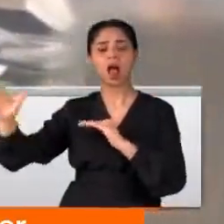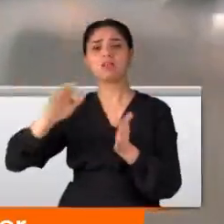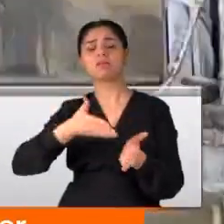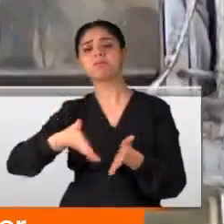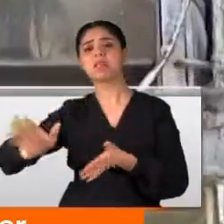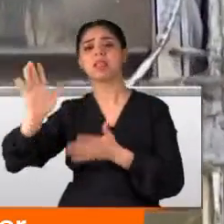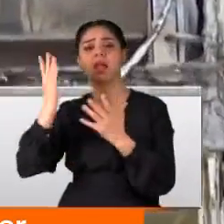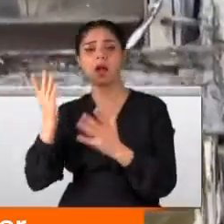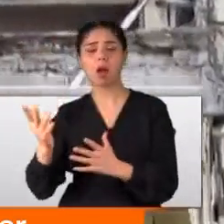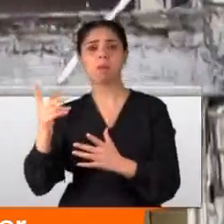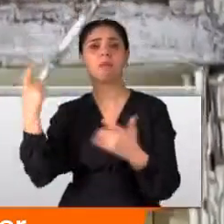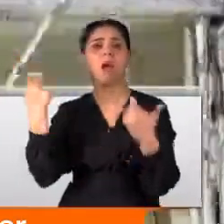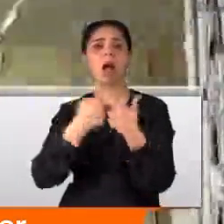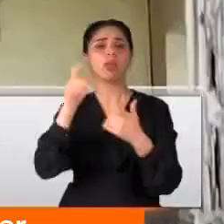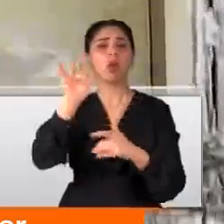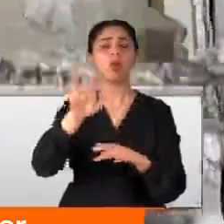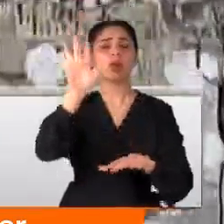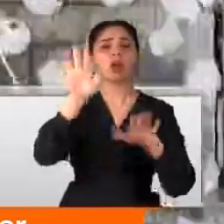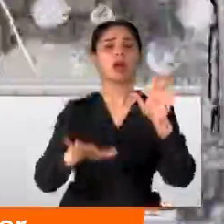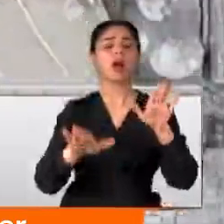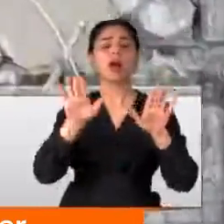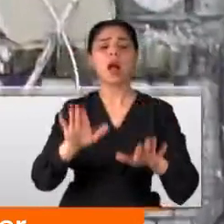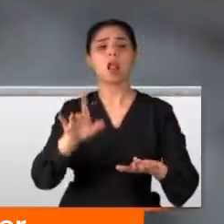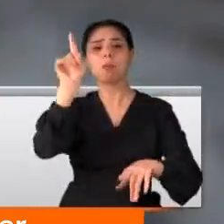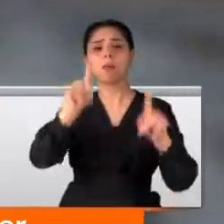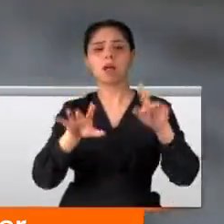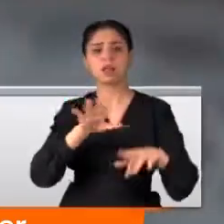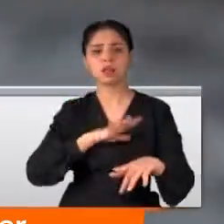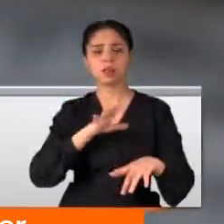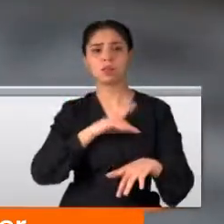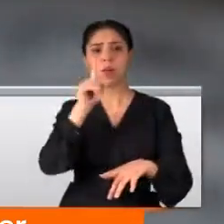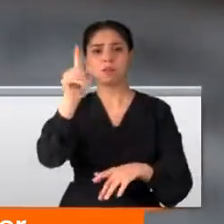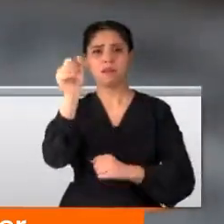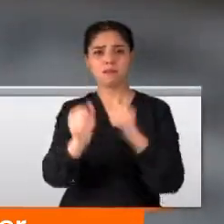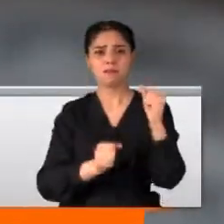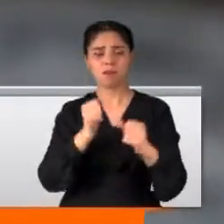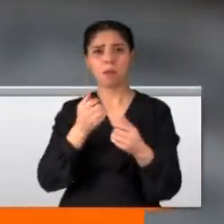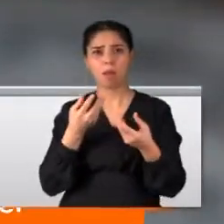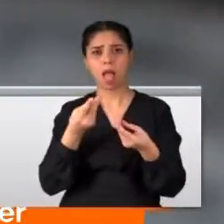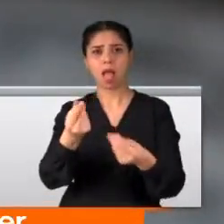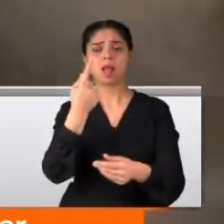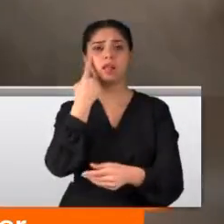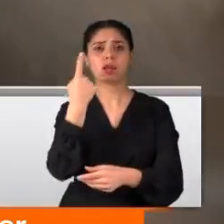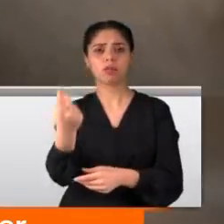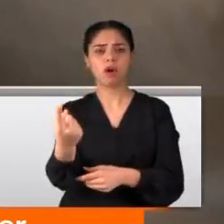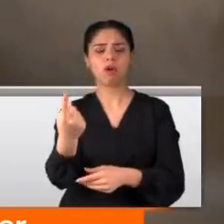ama iki ateş arasında kalanlar da var. Bir fabrikanın Rus bombardımanıyla imha edilmesi havadan